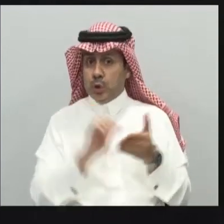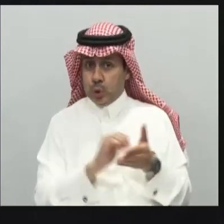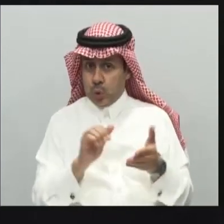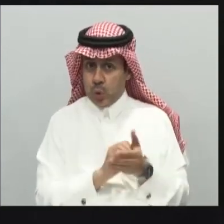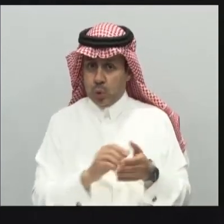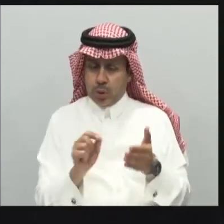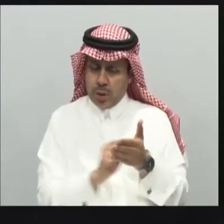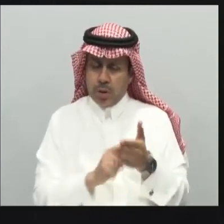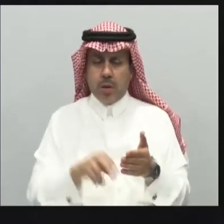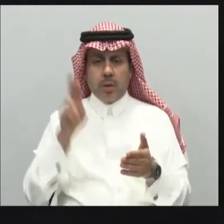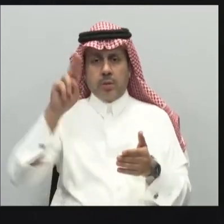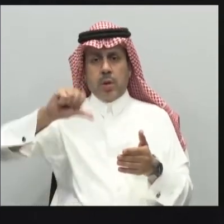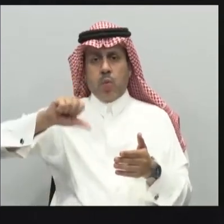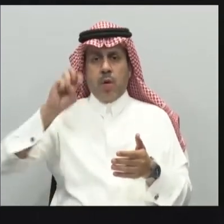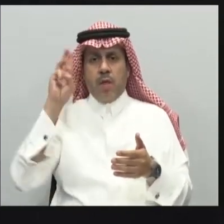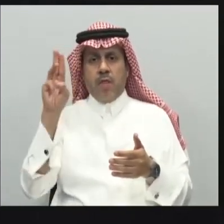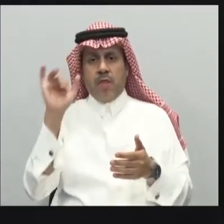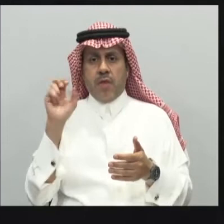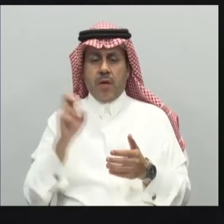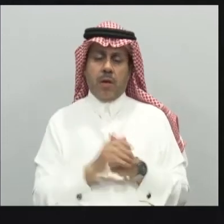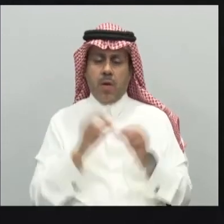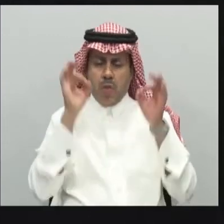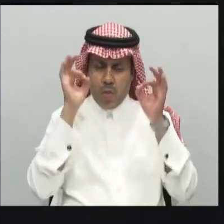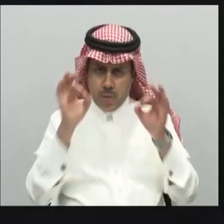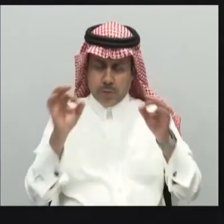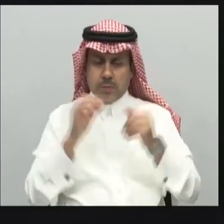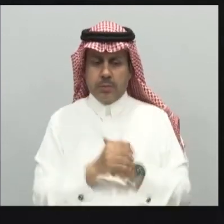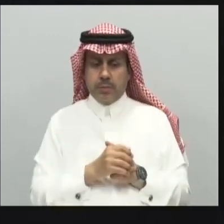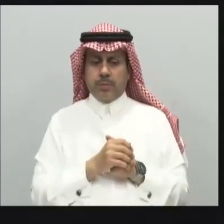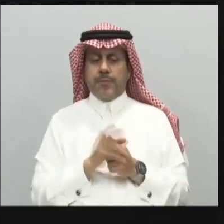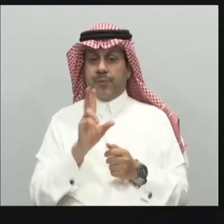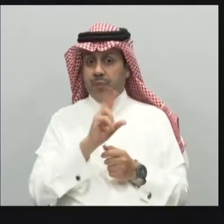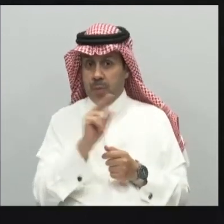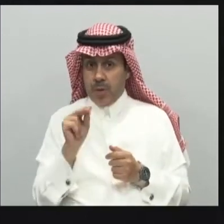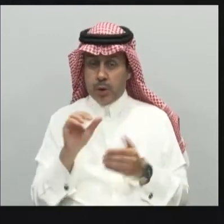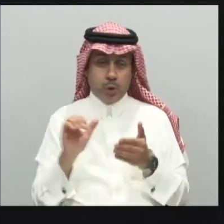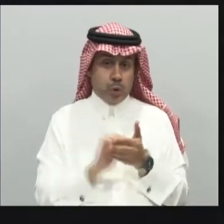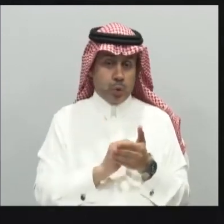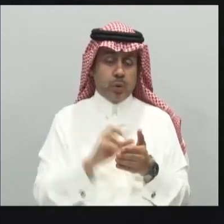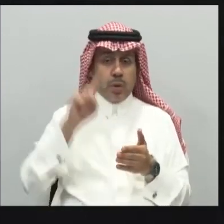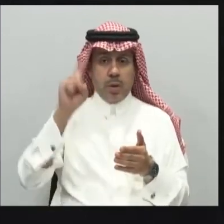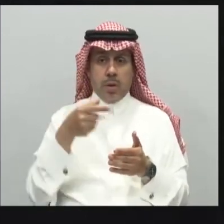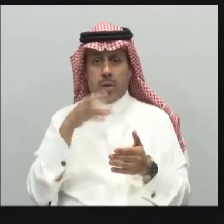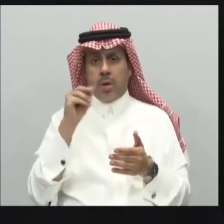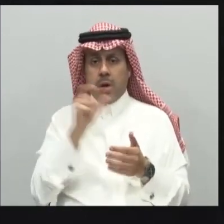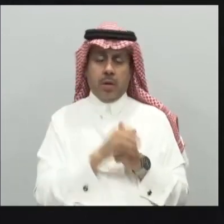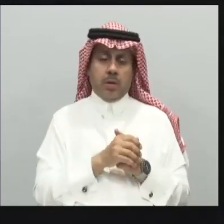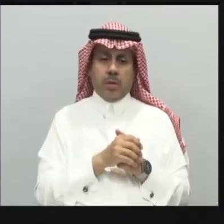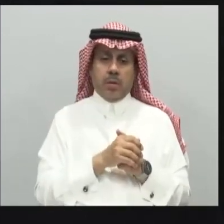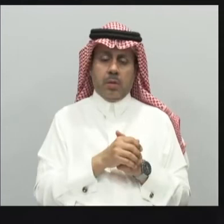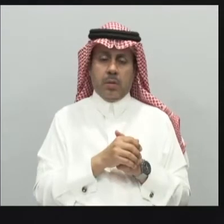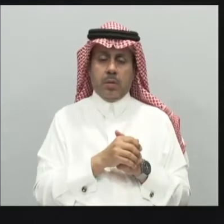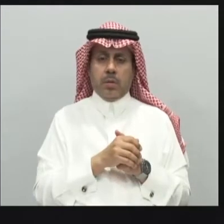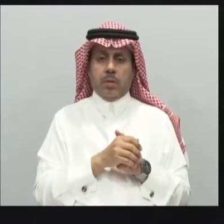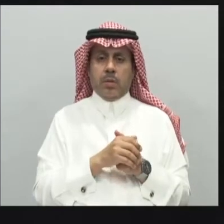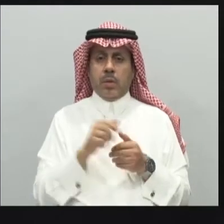التوثيقيه توثيق العقد وضبطه مثاله اشتراط الرهن او الكفاله يعني انا بعت